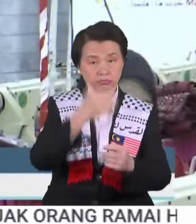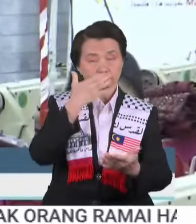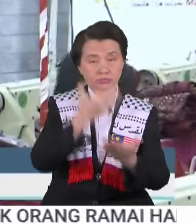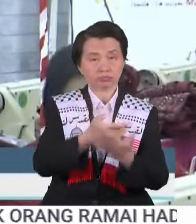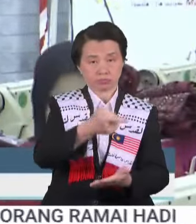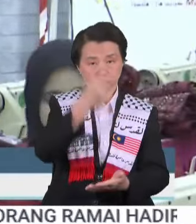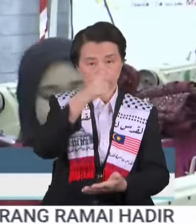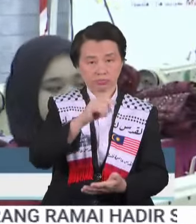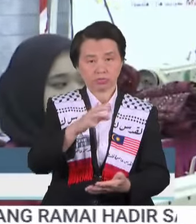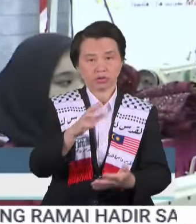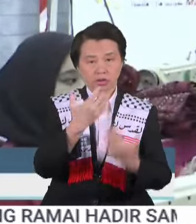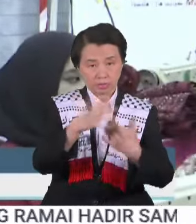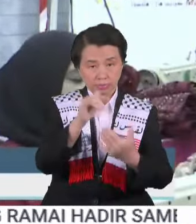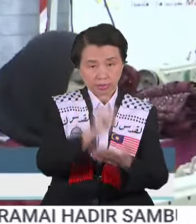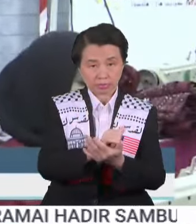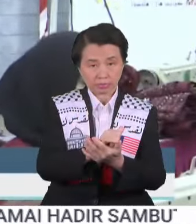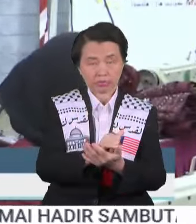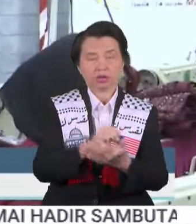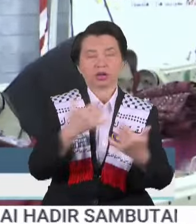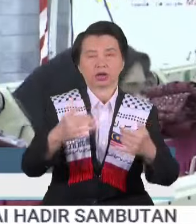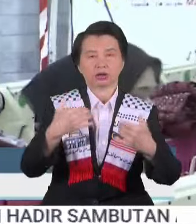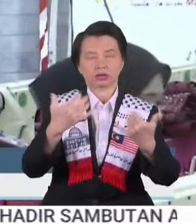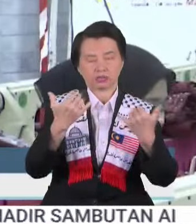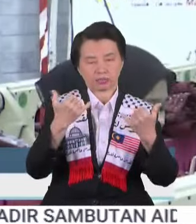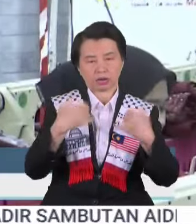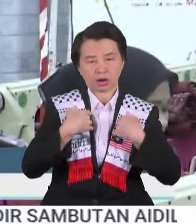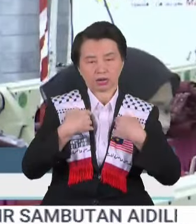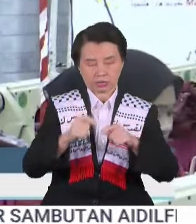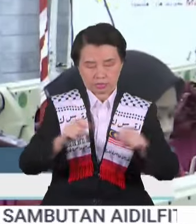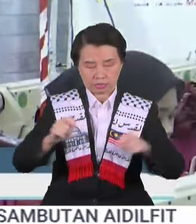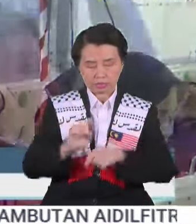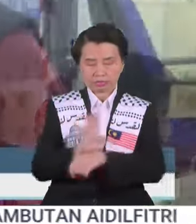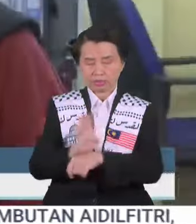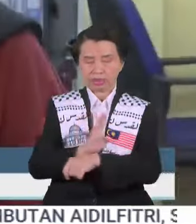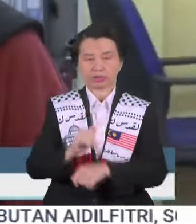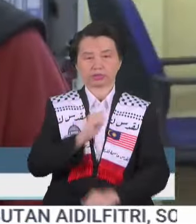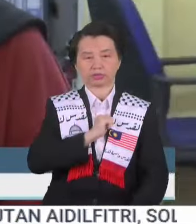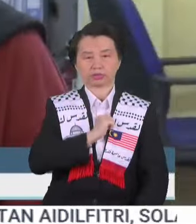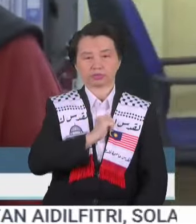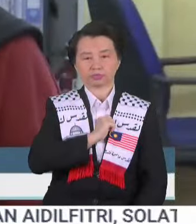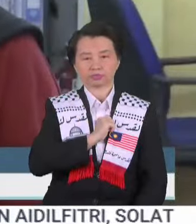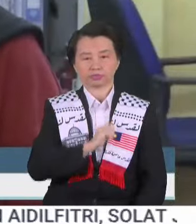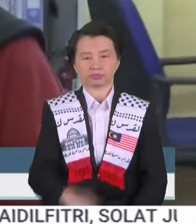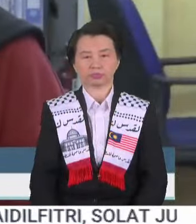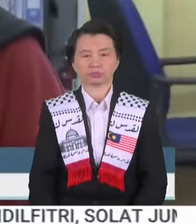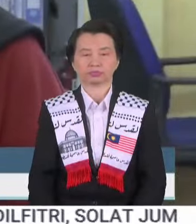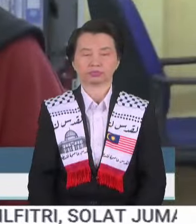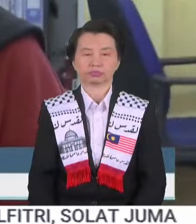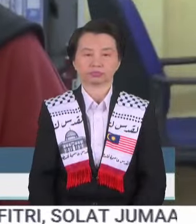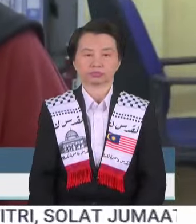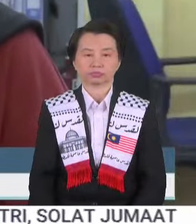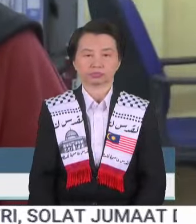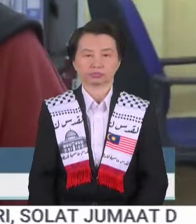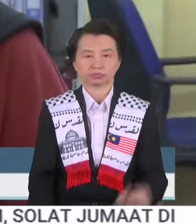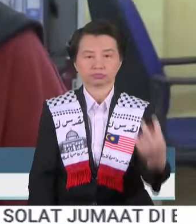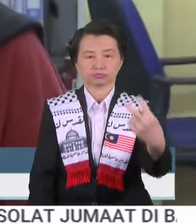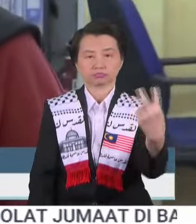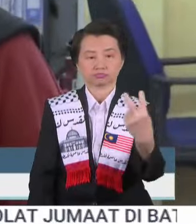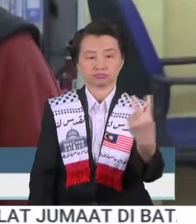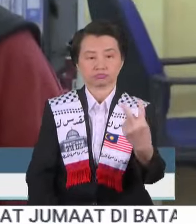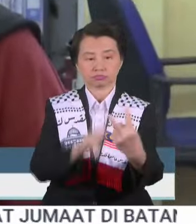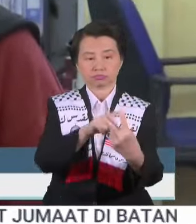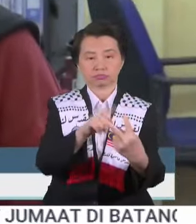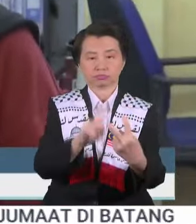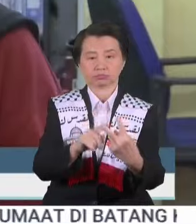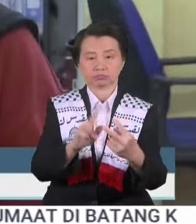ada perniagaan sendiri. Saya membuka butik sendiri dan membuat pakaian lelaki lah. Untuk belia-belia di luar, jangan